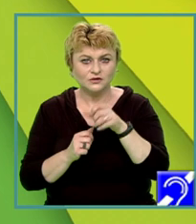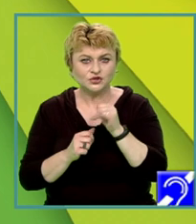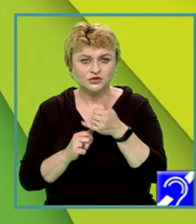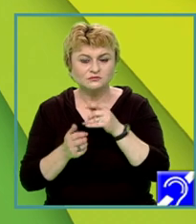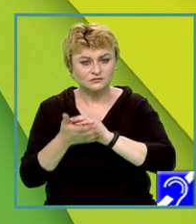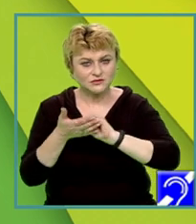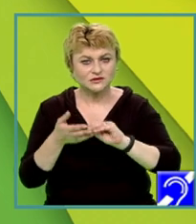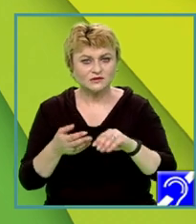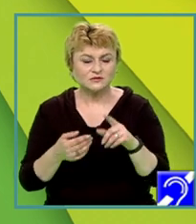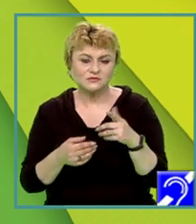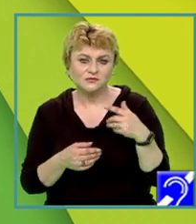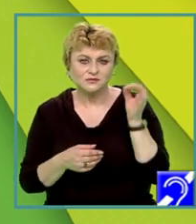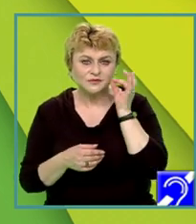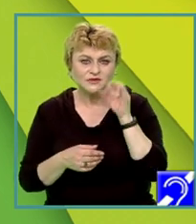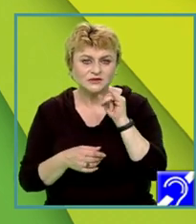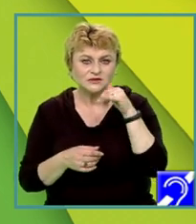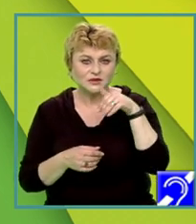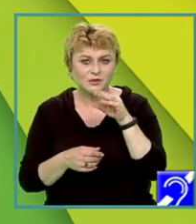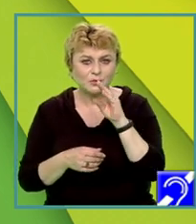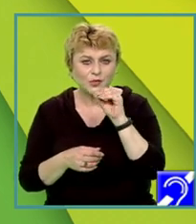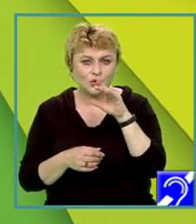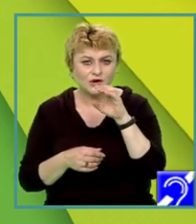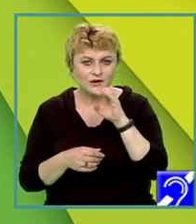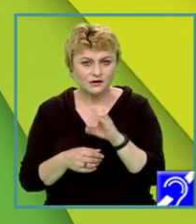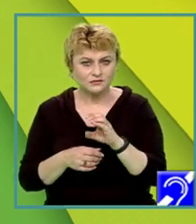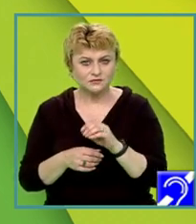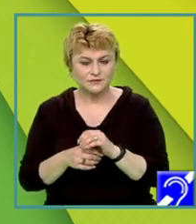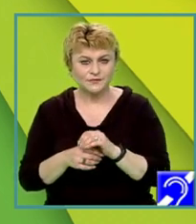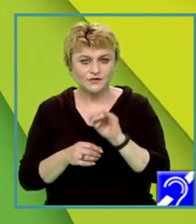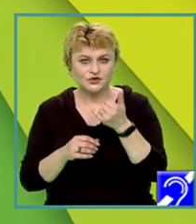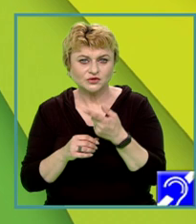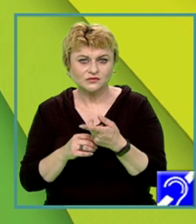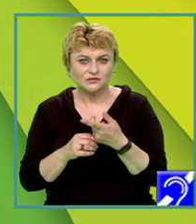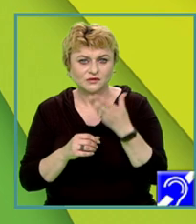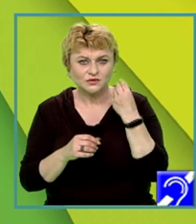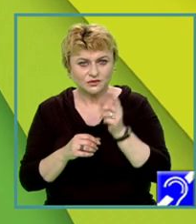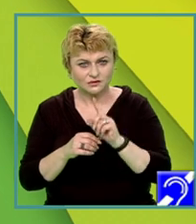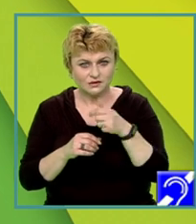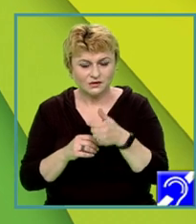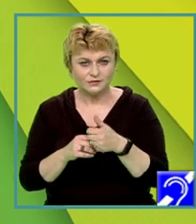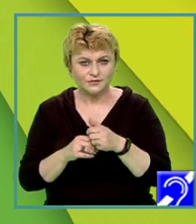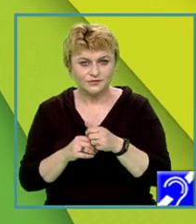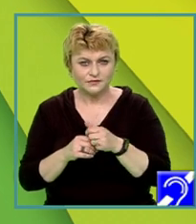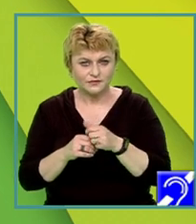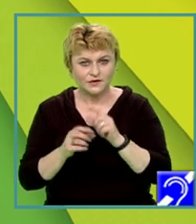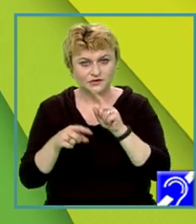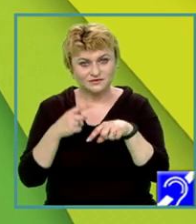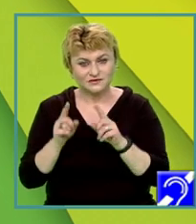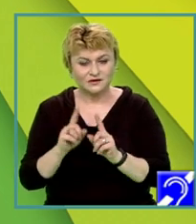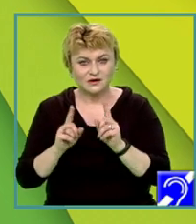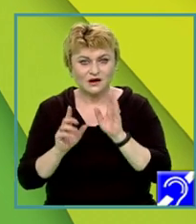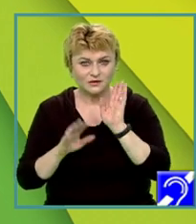simbolică x aparține intervalului închis minus se a dacă am fi avut inegalitatea